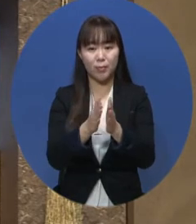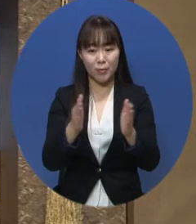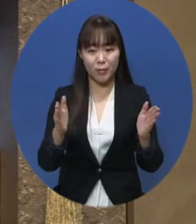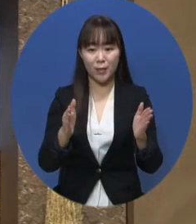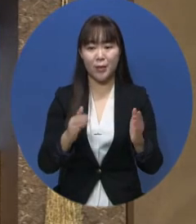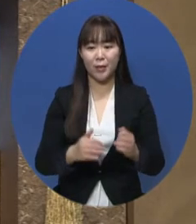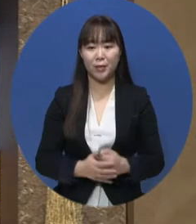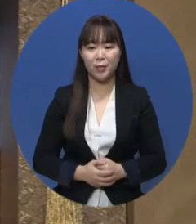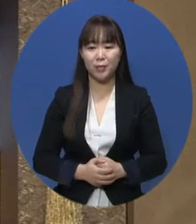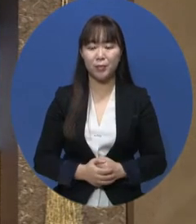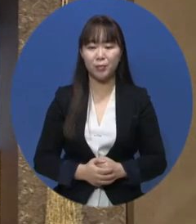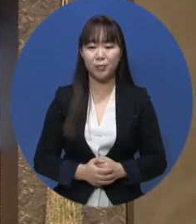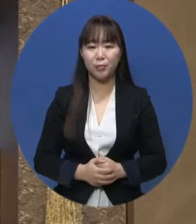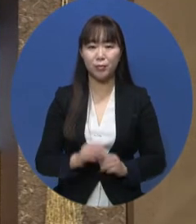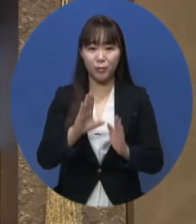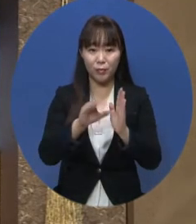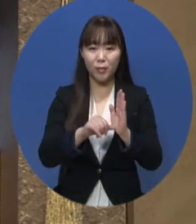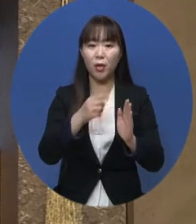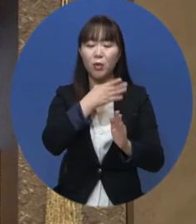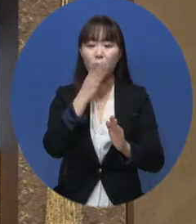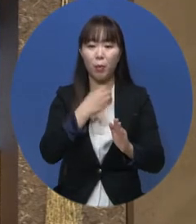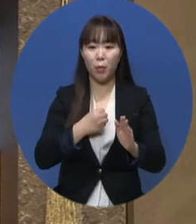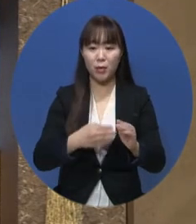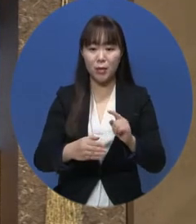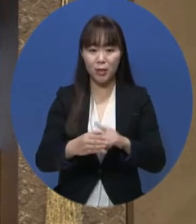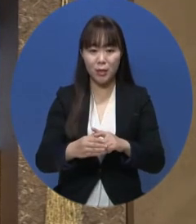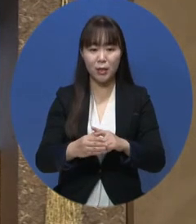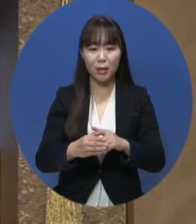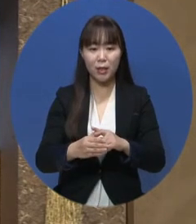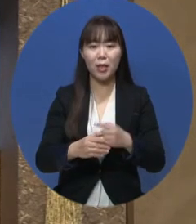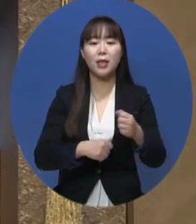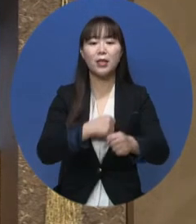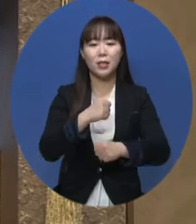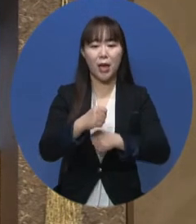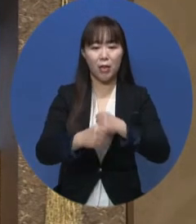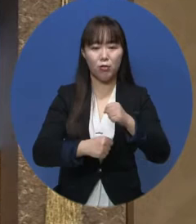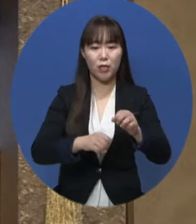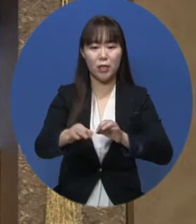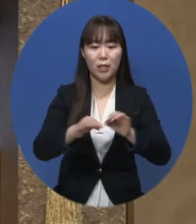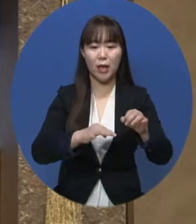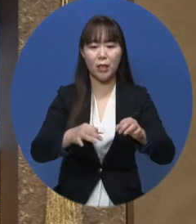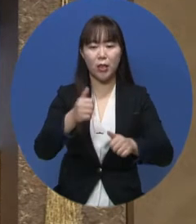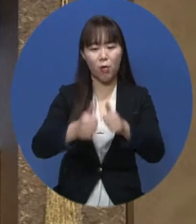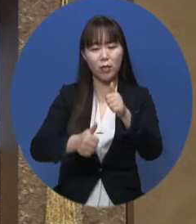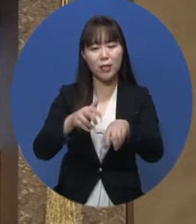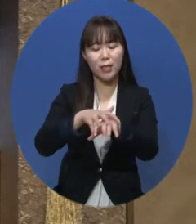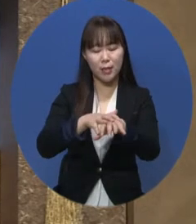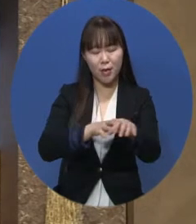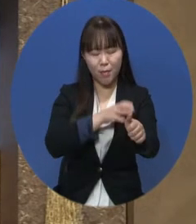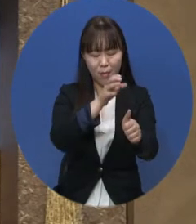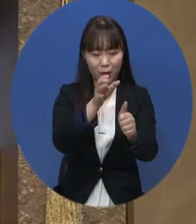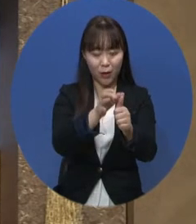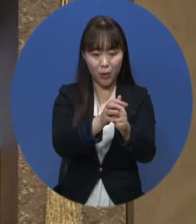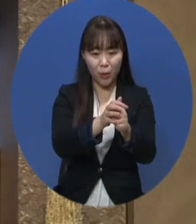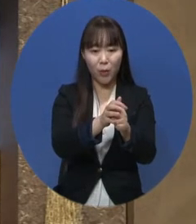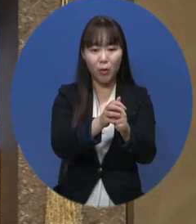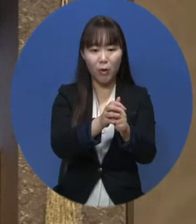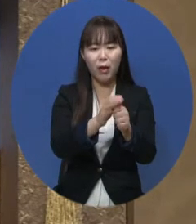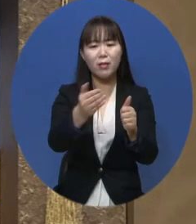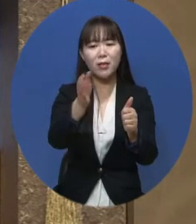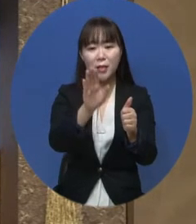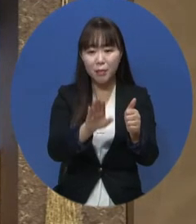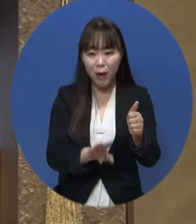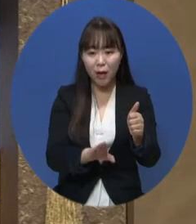이제 노인 복지를 자유 시장 경쟁 체제에 맡기고자 했고 그렇게